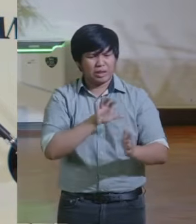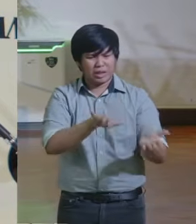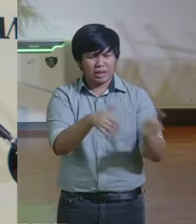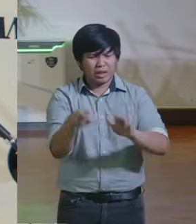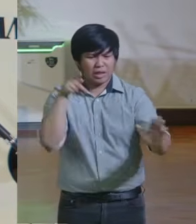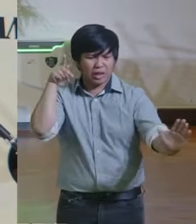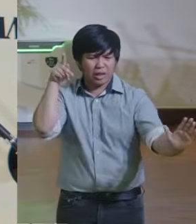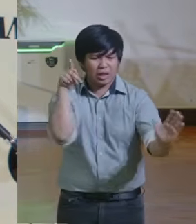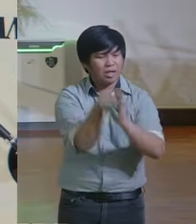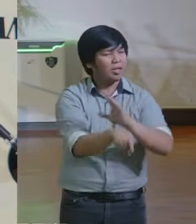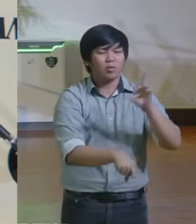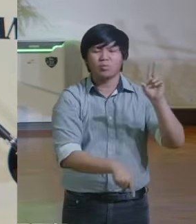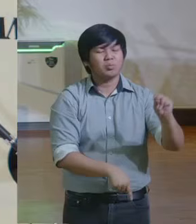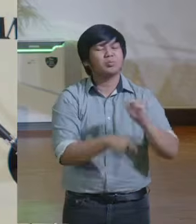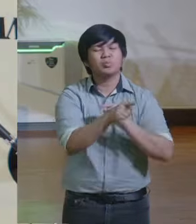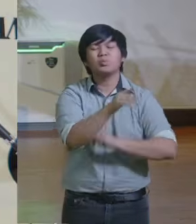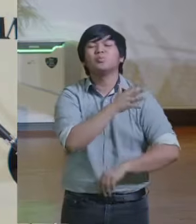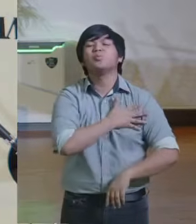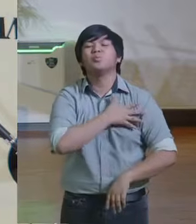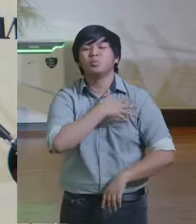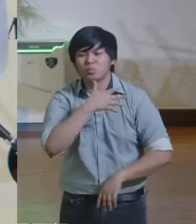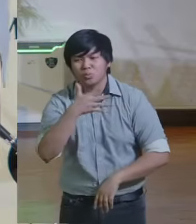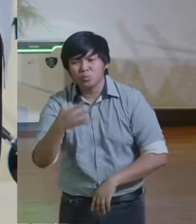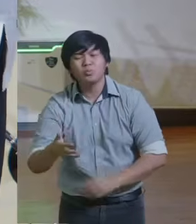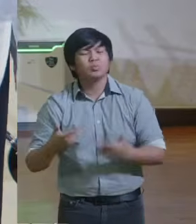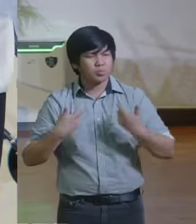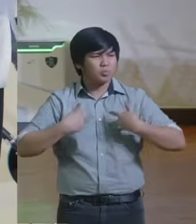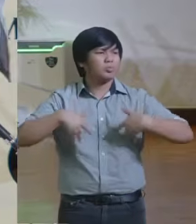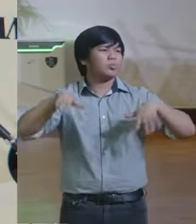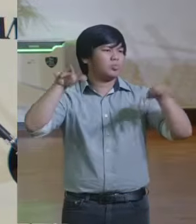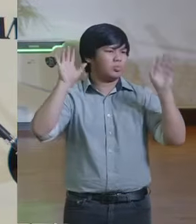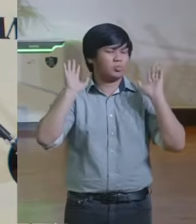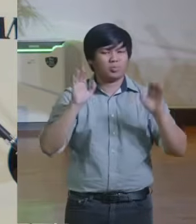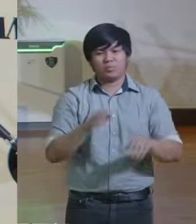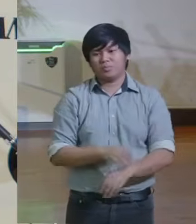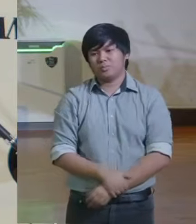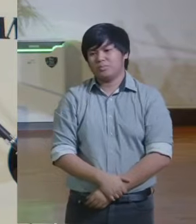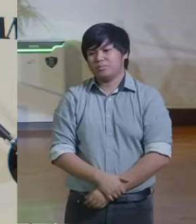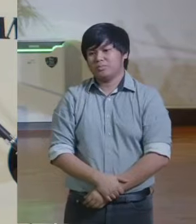siya pinatay. Inialay niya ang kanyang buhay.